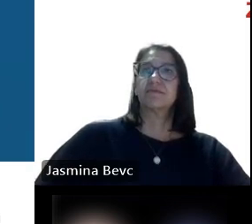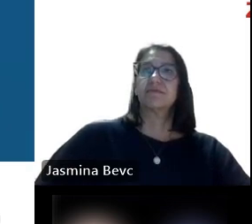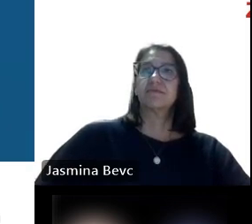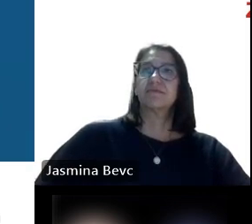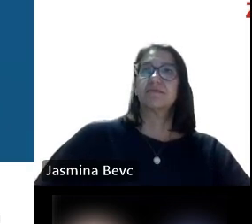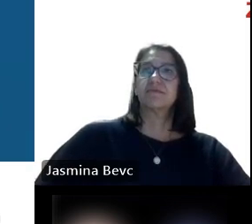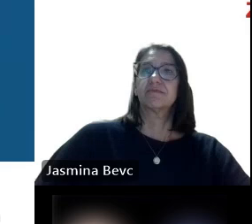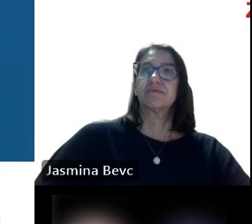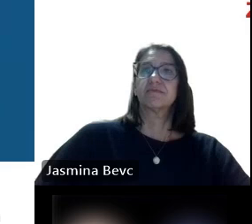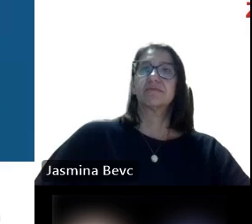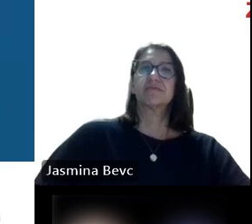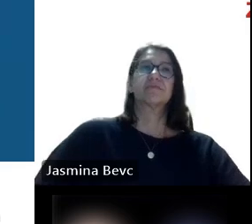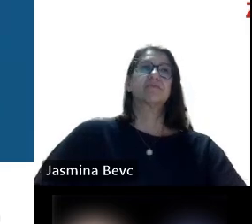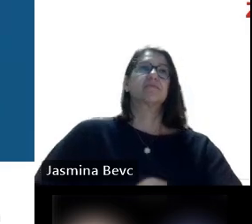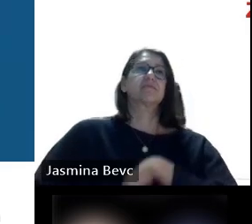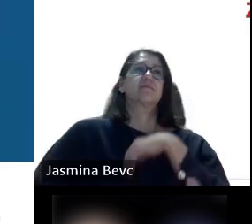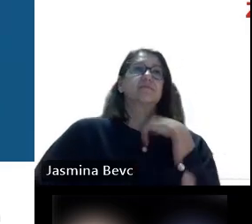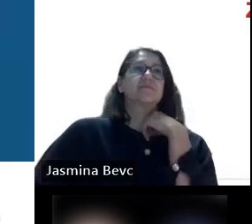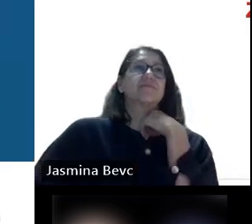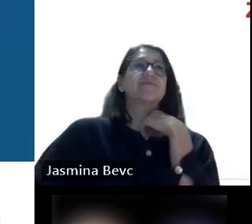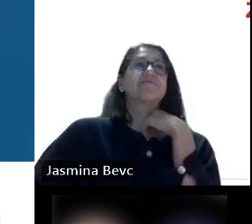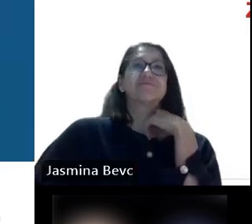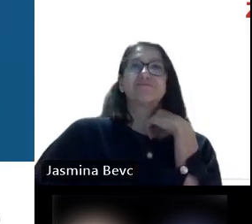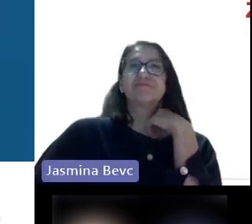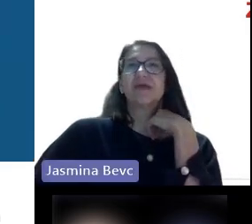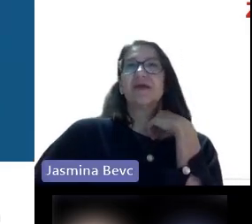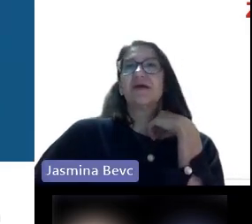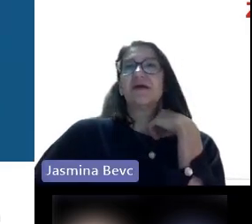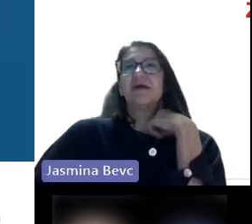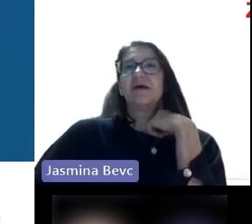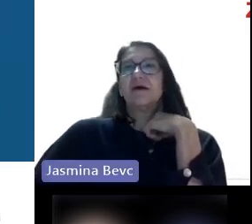je narava kot taka.